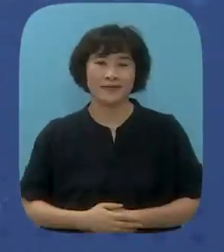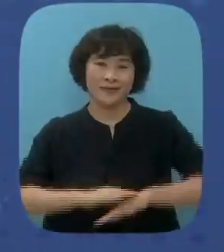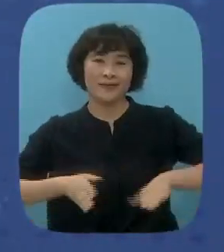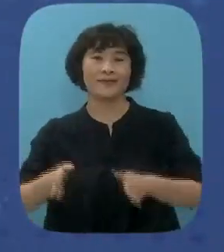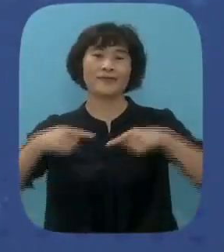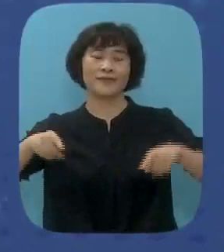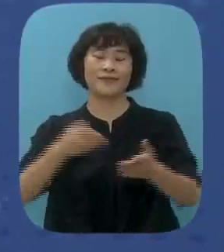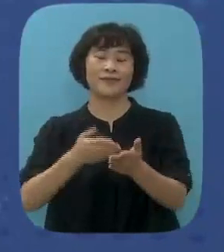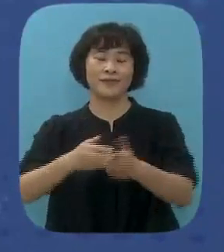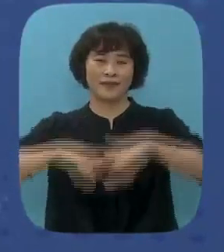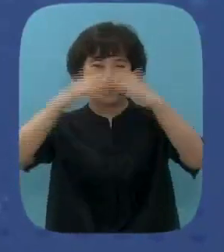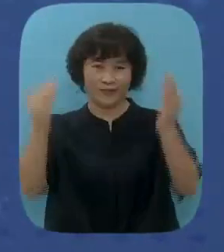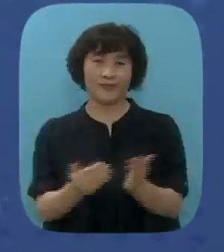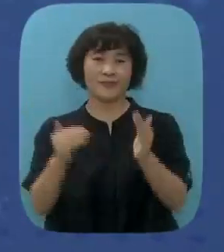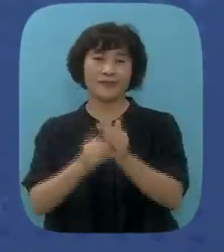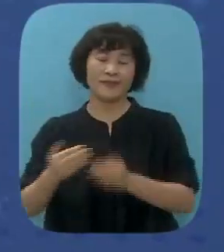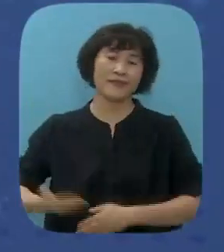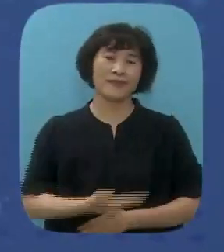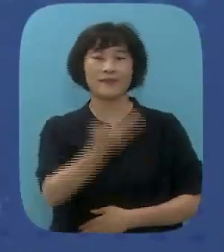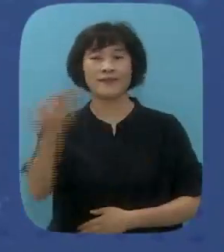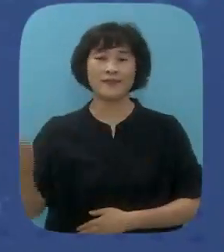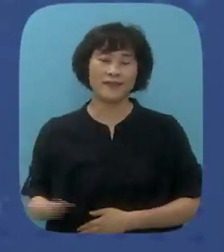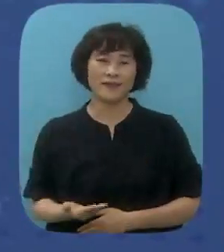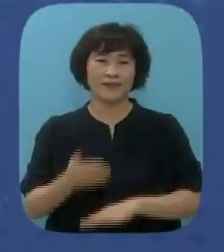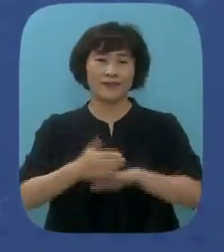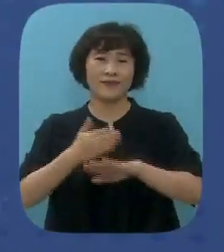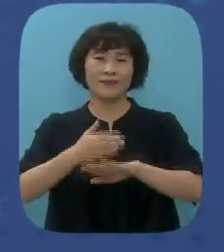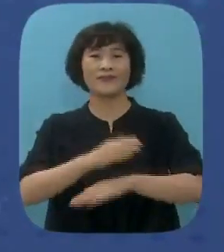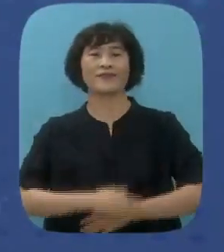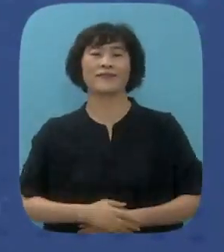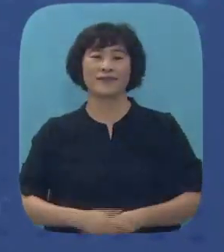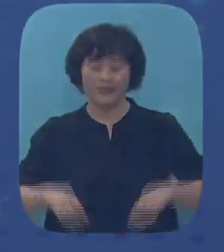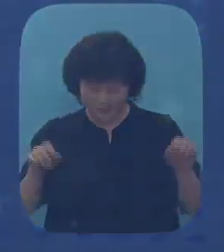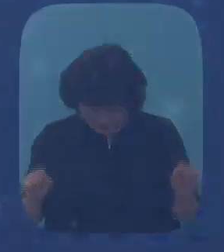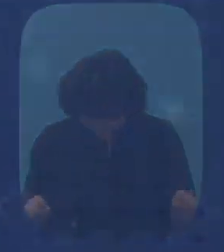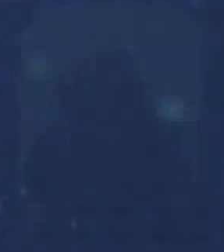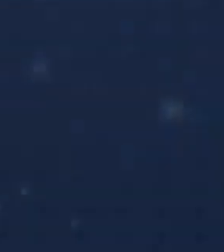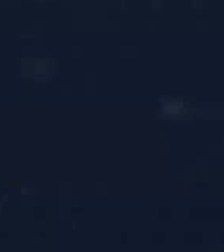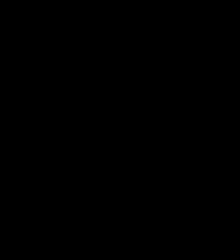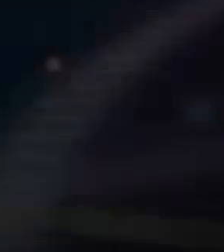생명의 땅 으뜸전남 도정뉴스 여기서 마칩니다. 함께해 주신 여러분 고맙습니다.